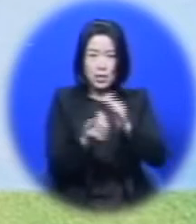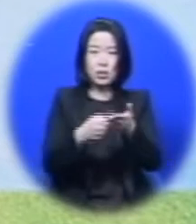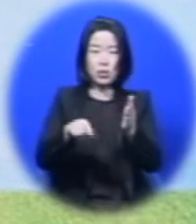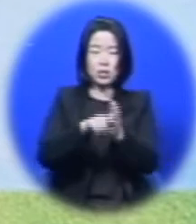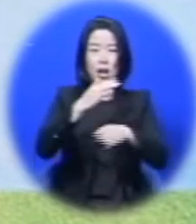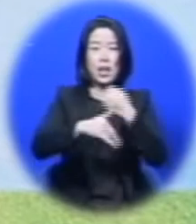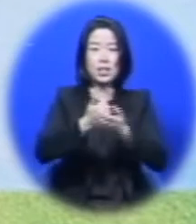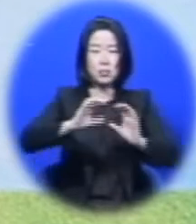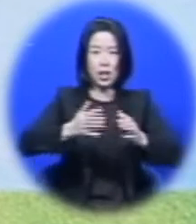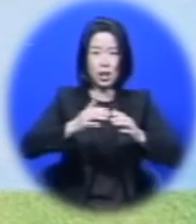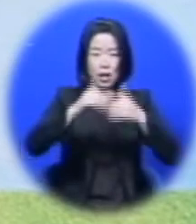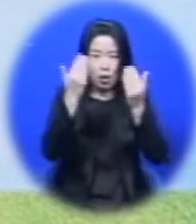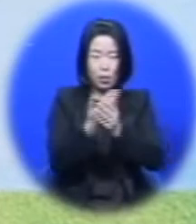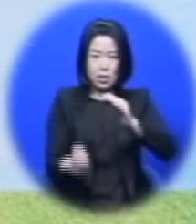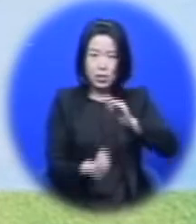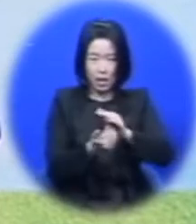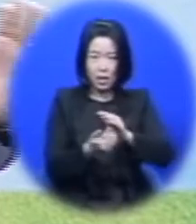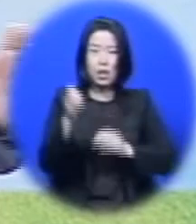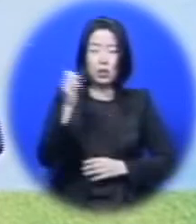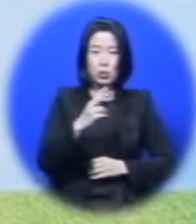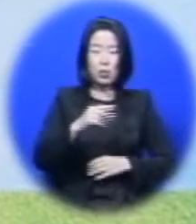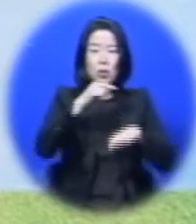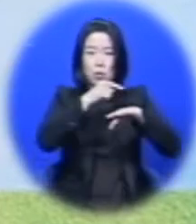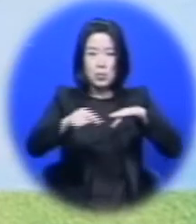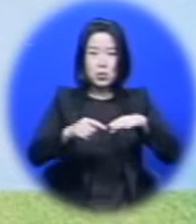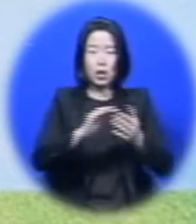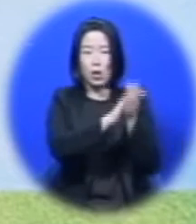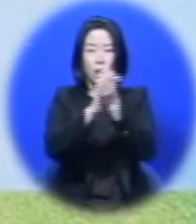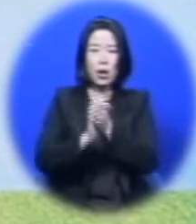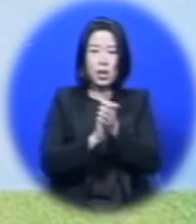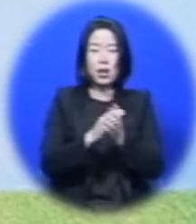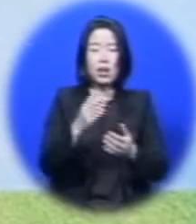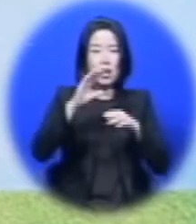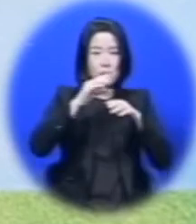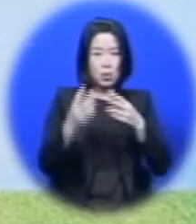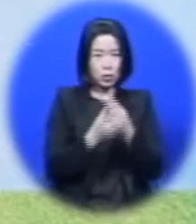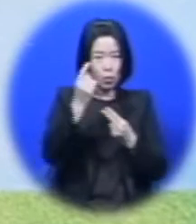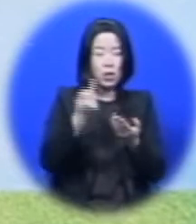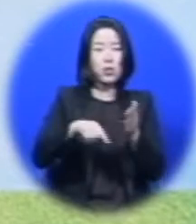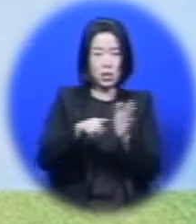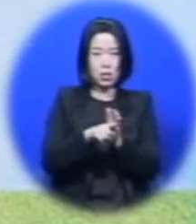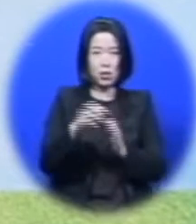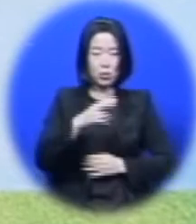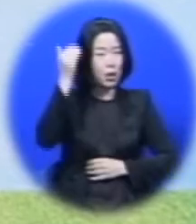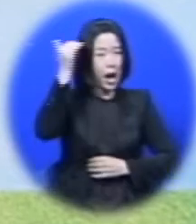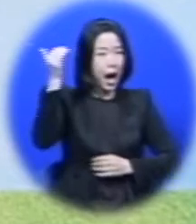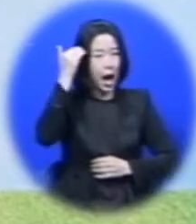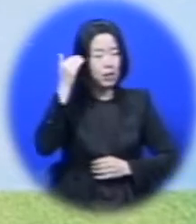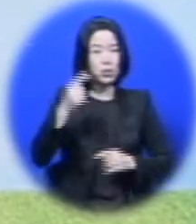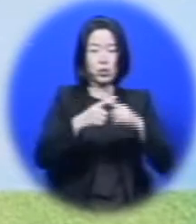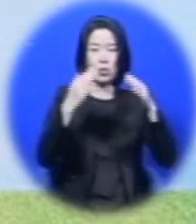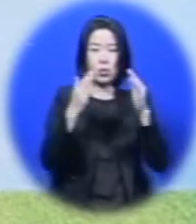나라가 이루어지기를 그리고 민족의 화해와 통일을 위해서 그리고 한국교회의 갱신과 부흥을